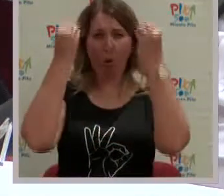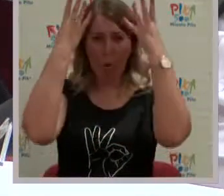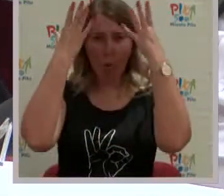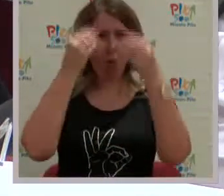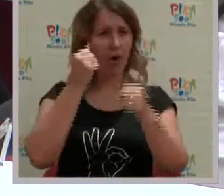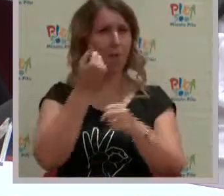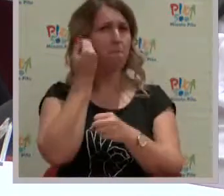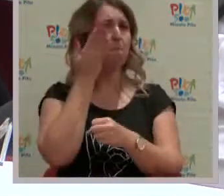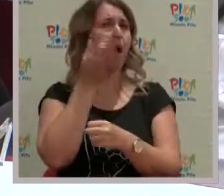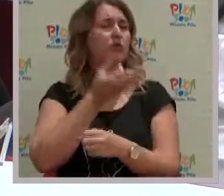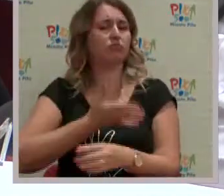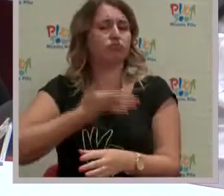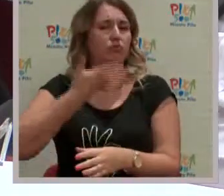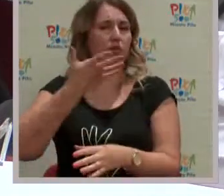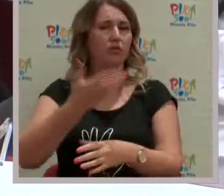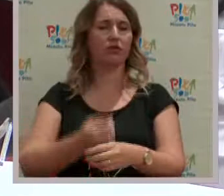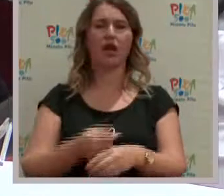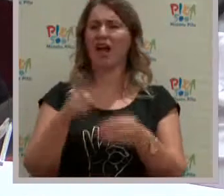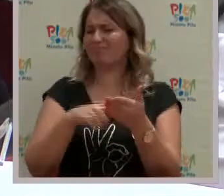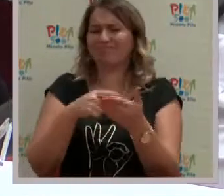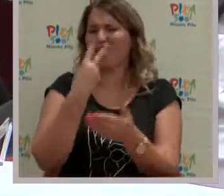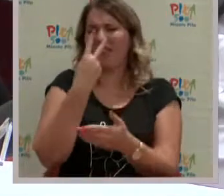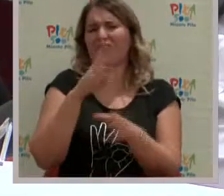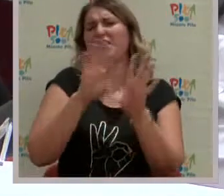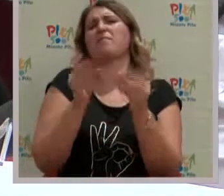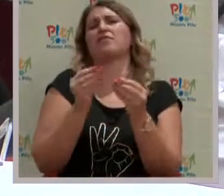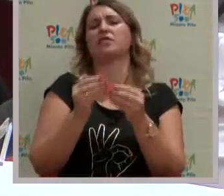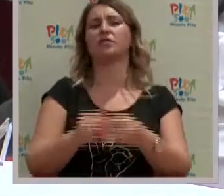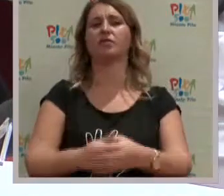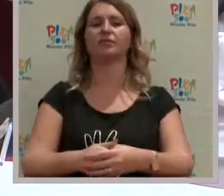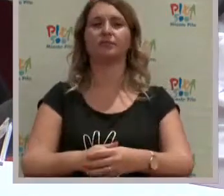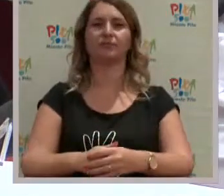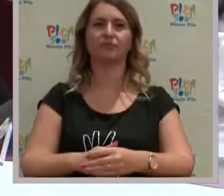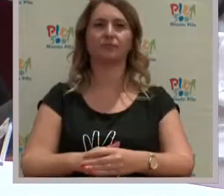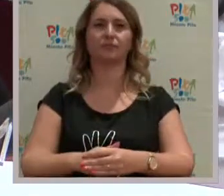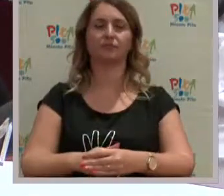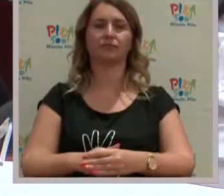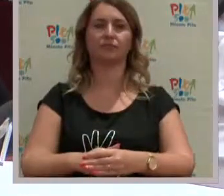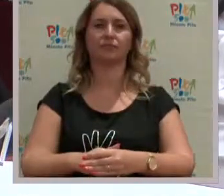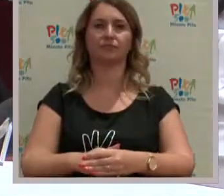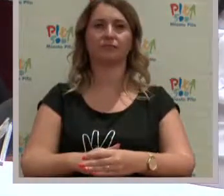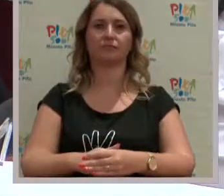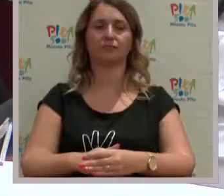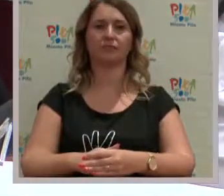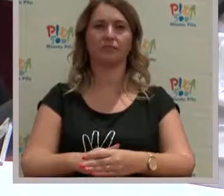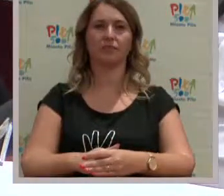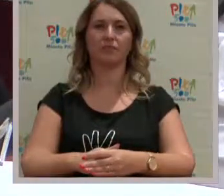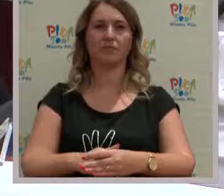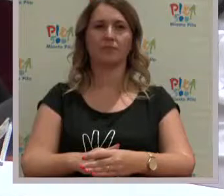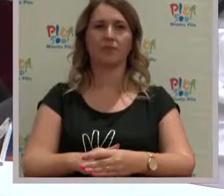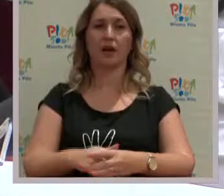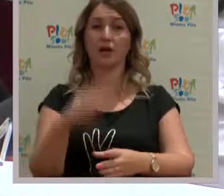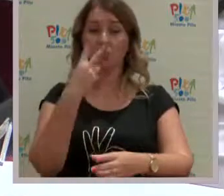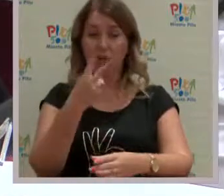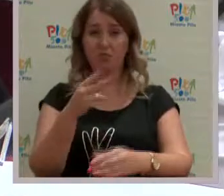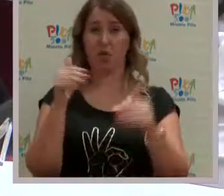czasami nawet tego nie zauważamy, a przez takie widowisko zobaczyliśmy, jak możemy